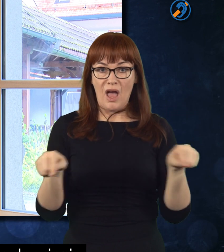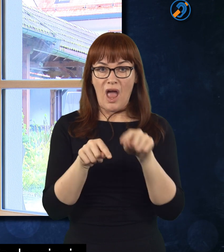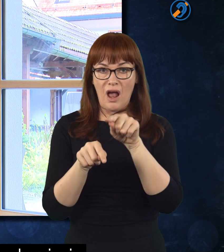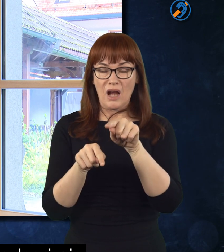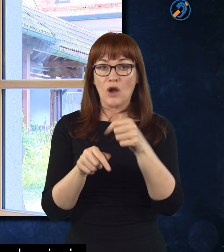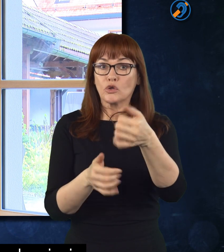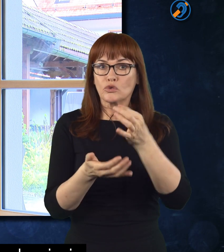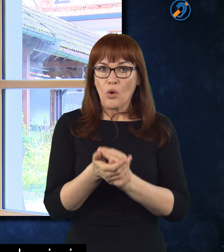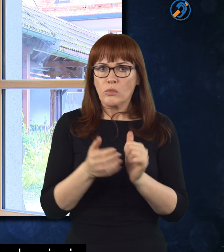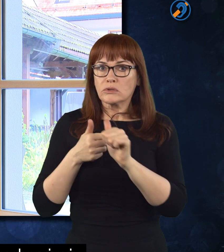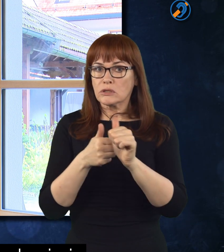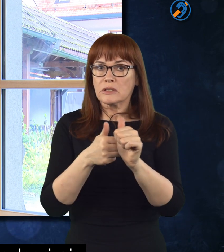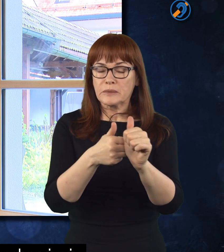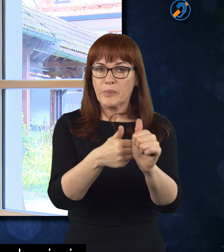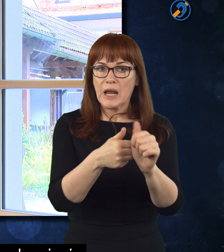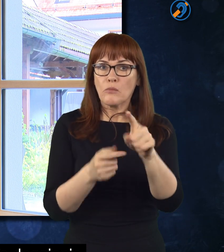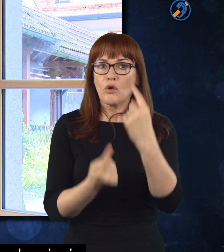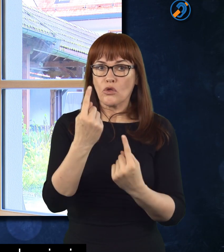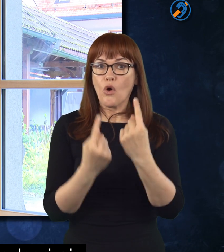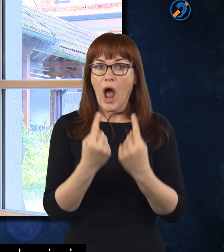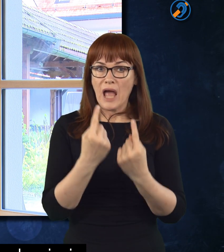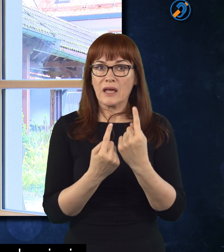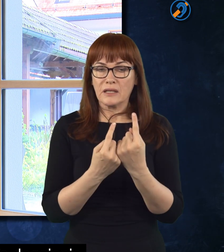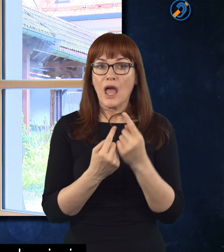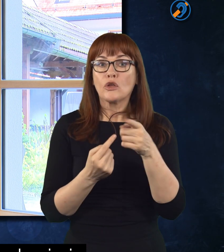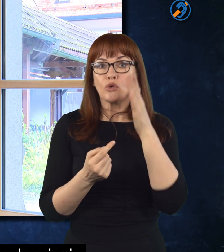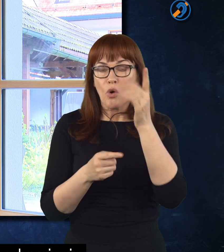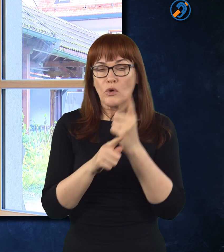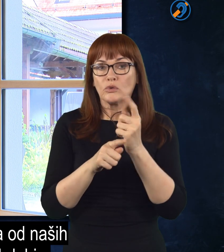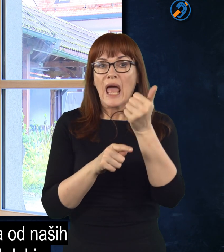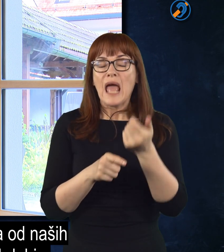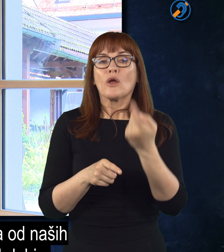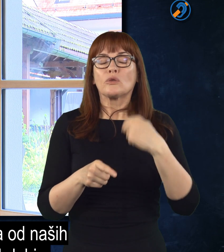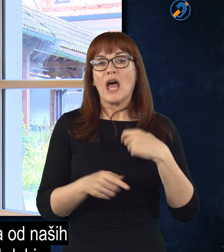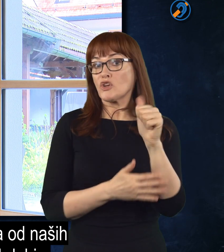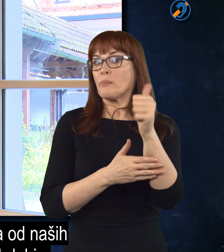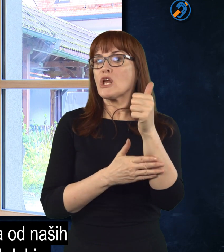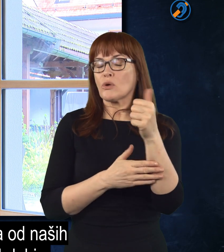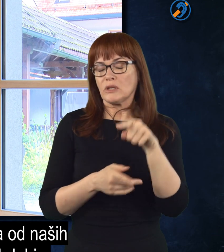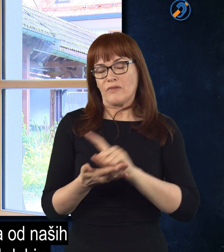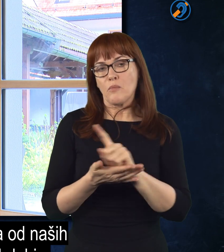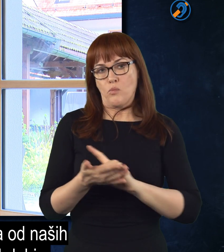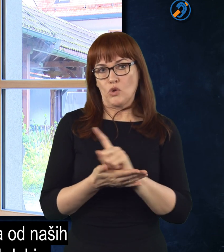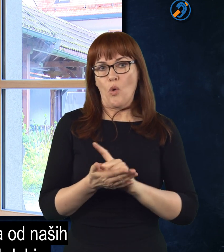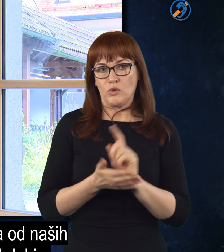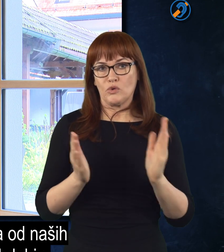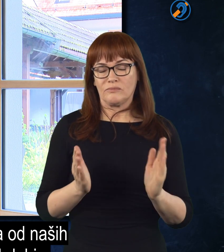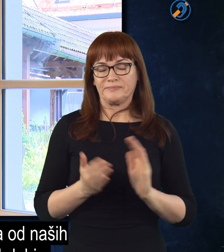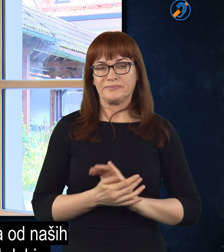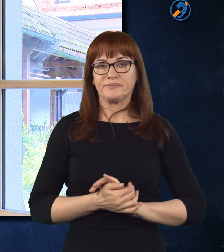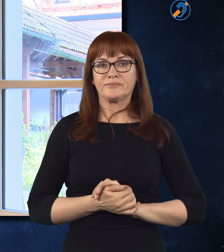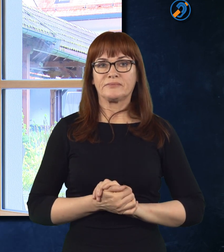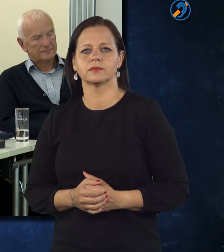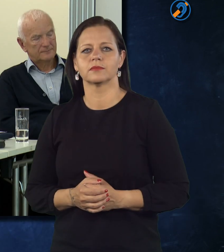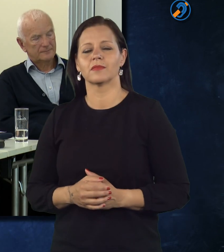na ekranih, 100% spremljajo to dogajanje in to bo tudi ena izmed naših prioritet v tem obdobju.